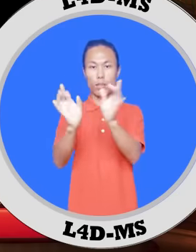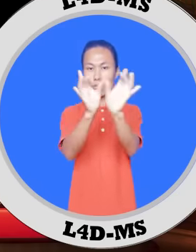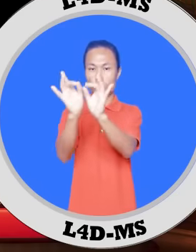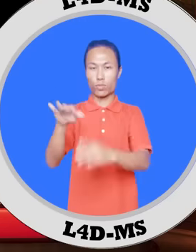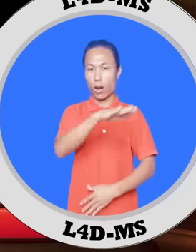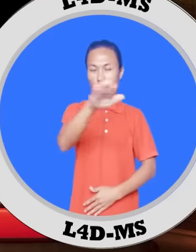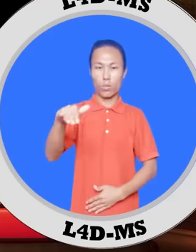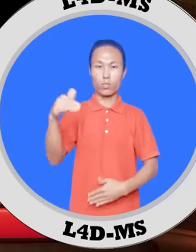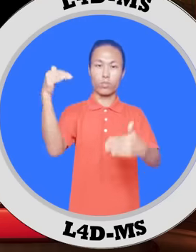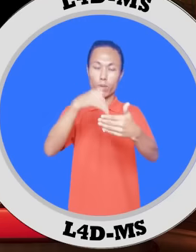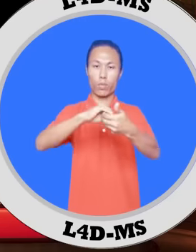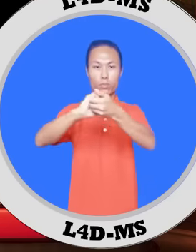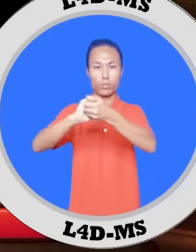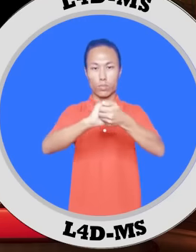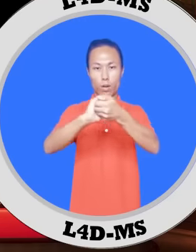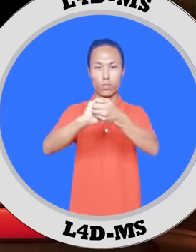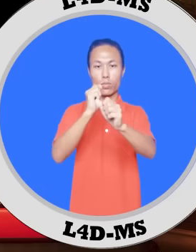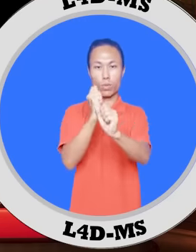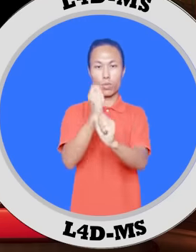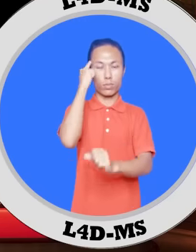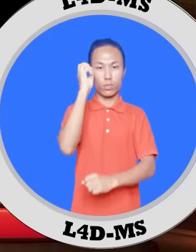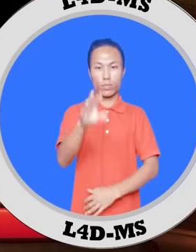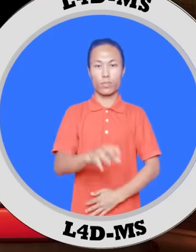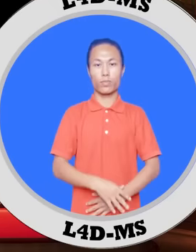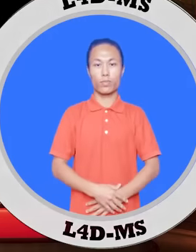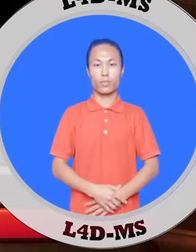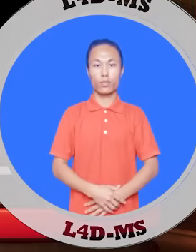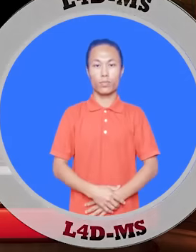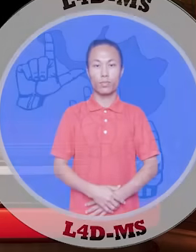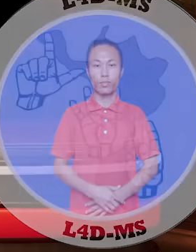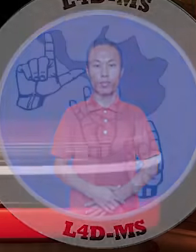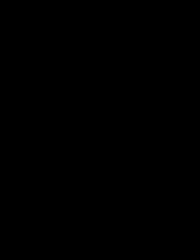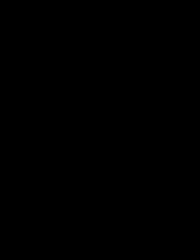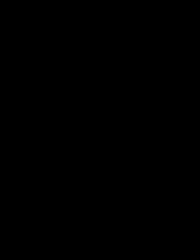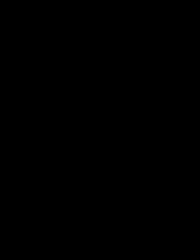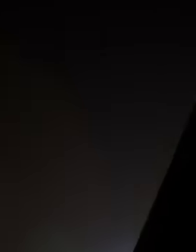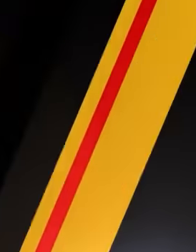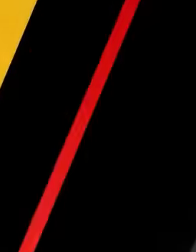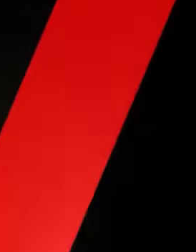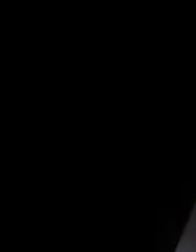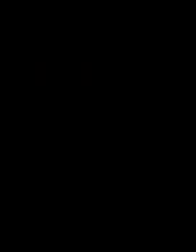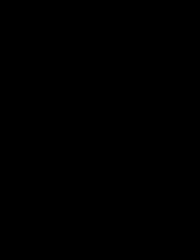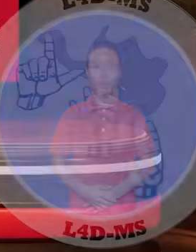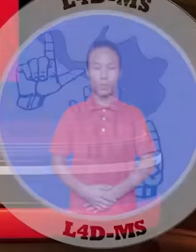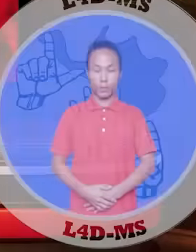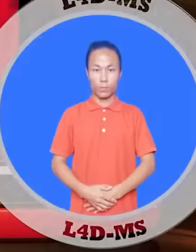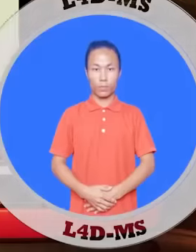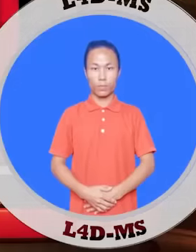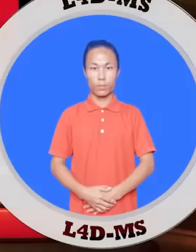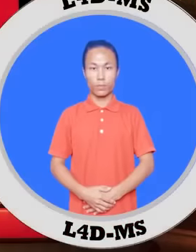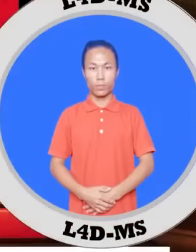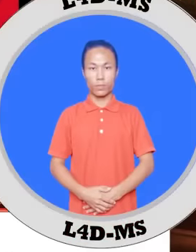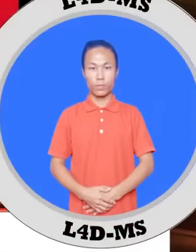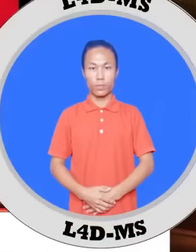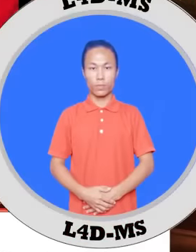ငံသားပြည်သူတရလုံးအတူတကွပူးပေါင်းဆောင်ရွက်ကြဖို့လဲဆက်လက်တိုက်တွန်းထားပါတယ်ရှင်ဆက်လက်တင်